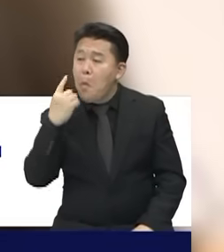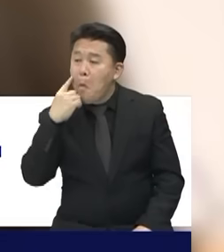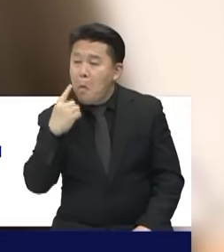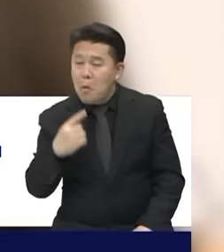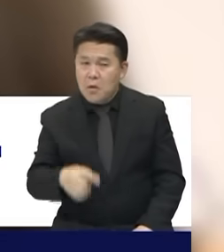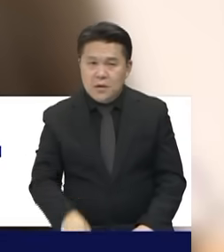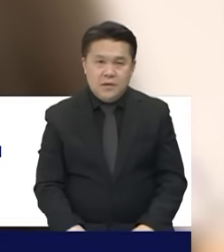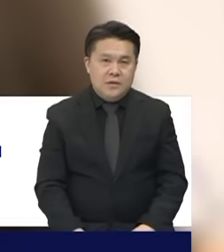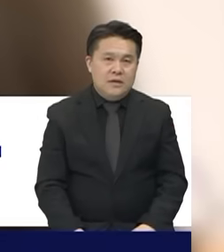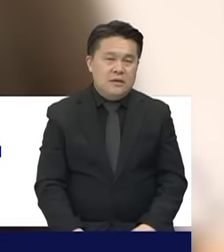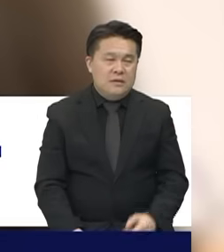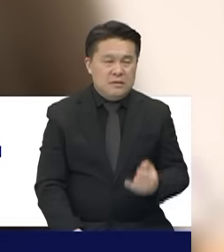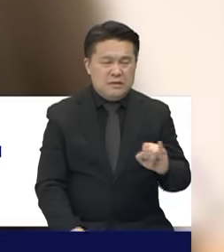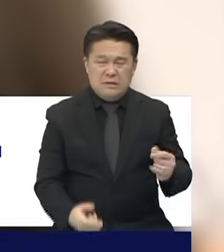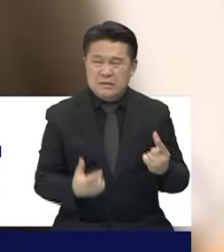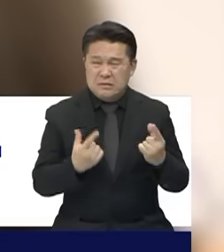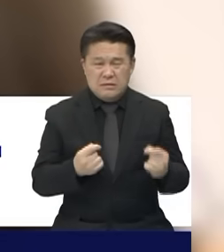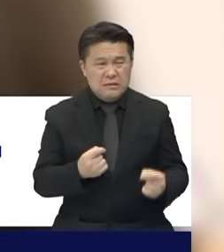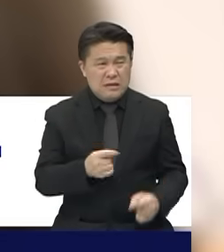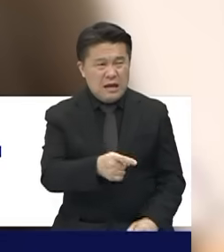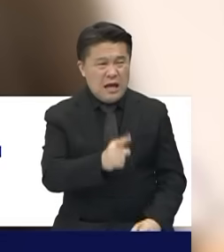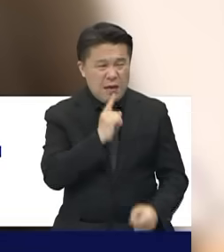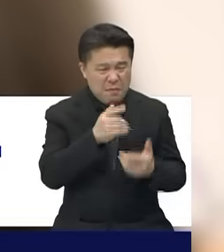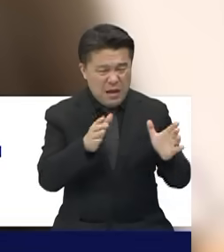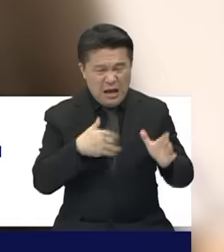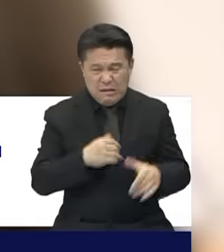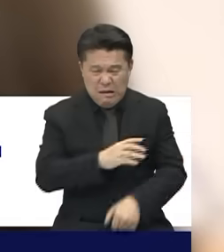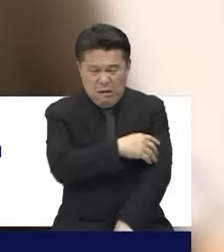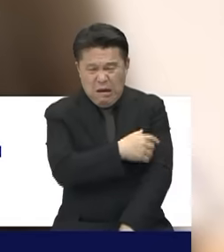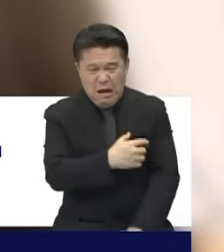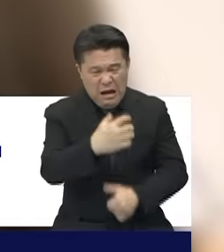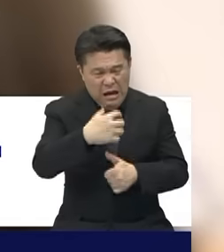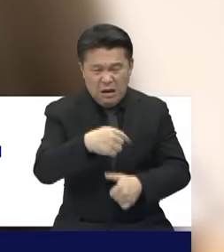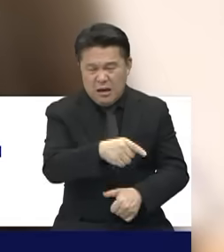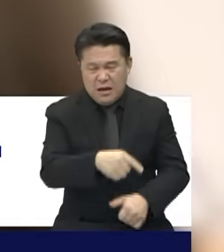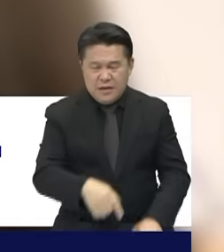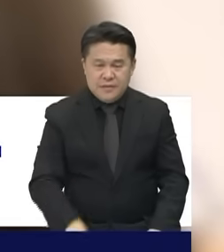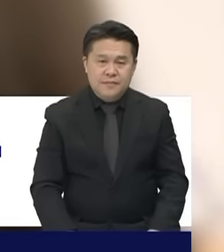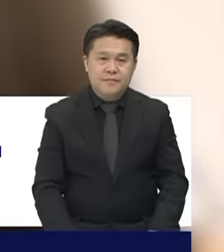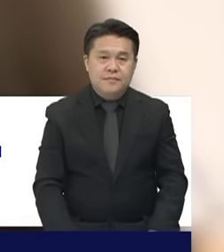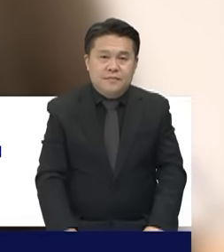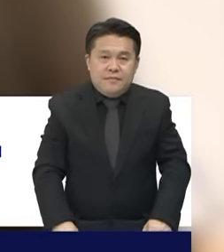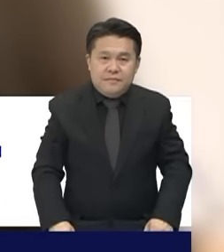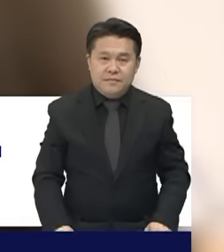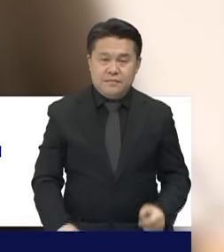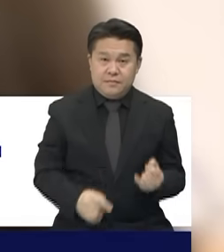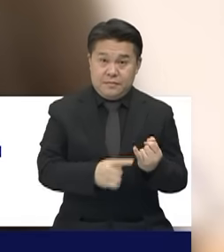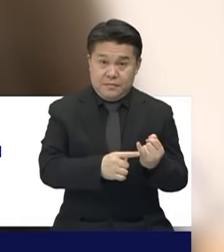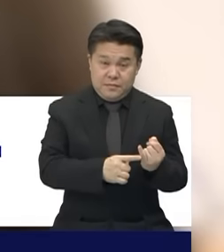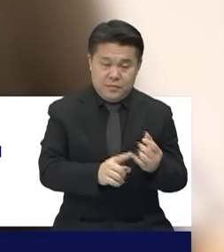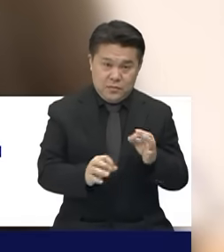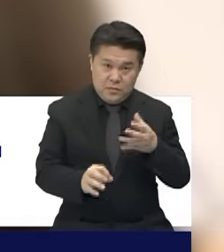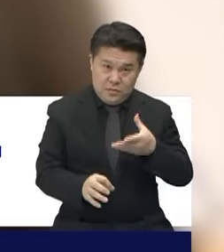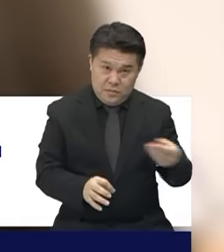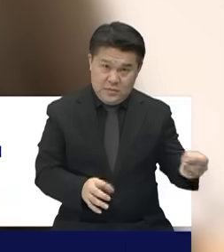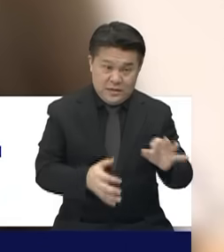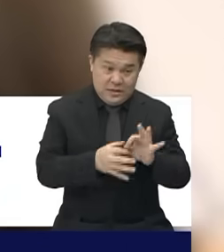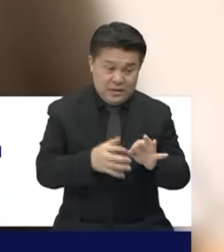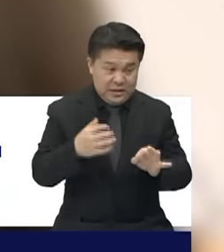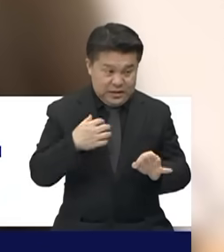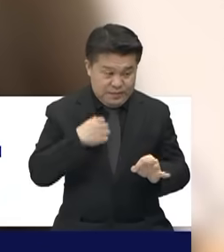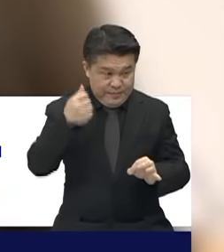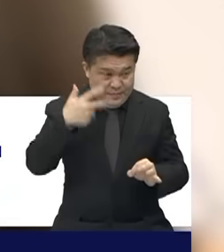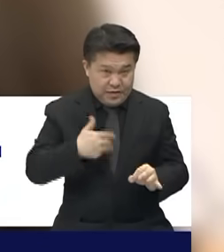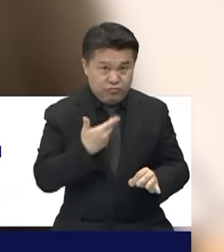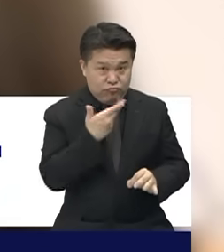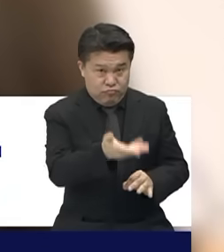있나 물어보니 딸 또래의 여성에게 반말로 갑질을 당했다고 털어놨다고 합니다. 한 여성 고객에게 대출과 관련한